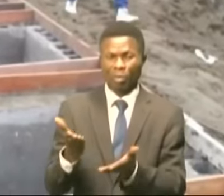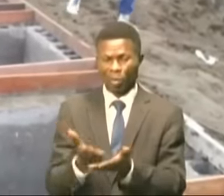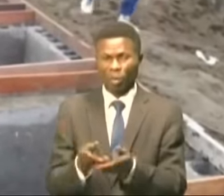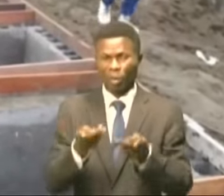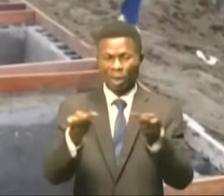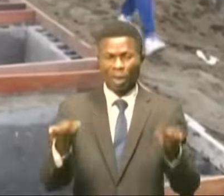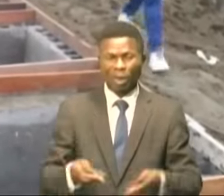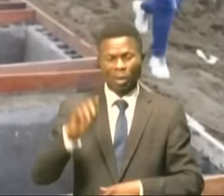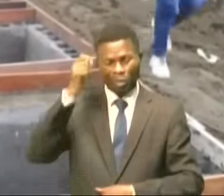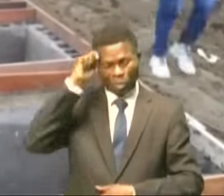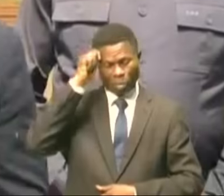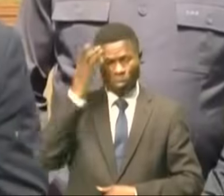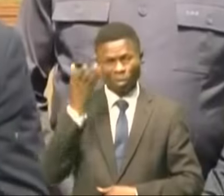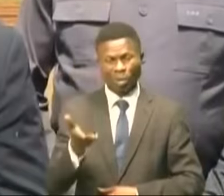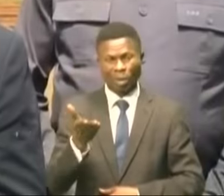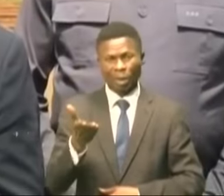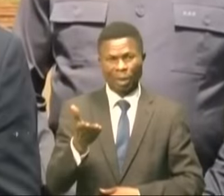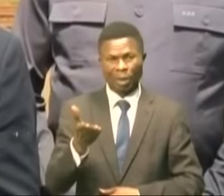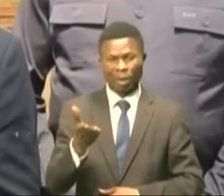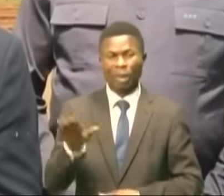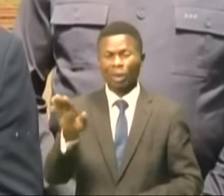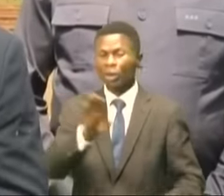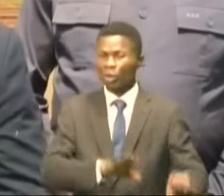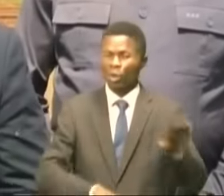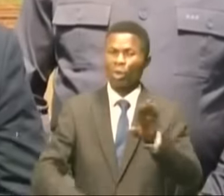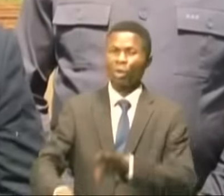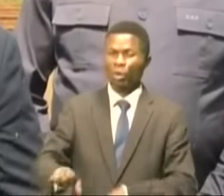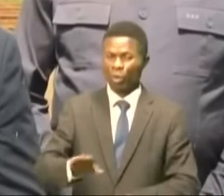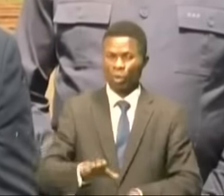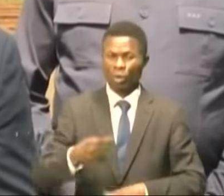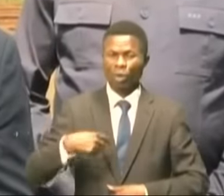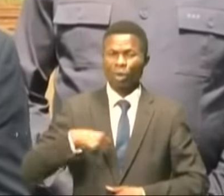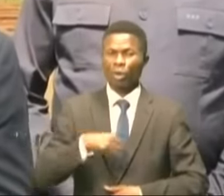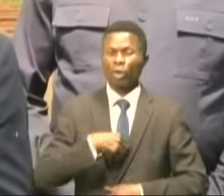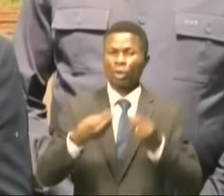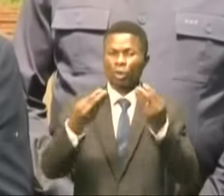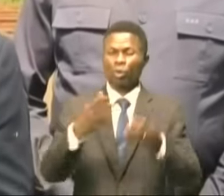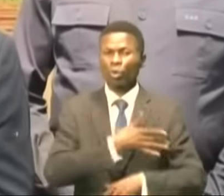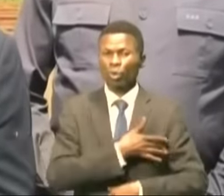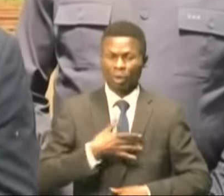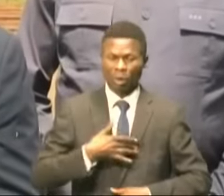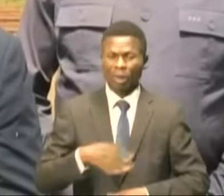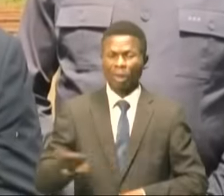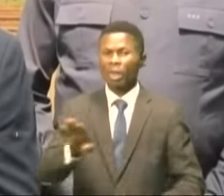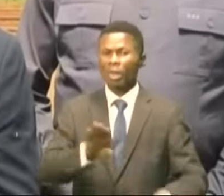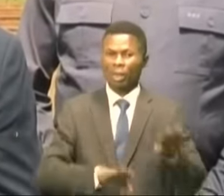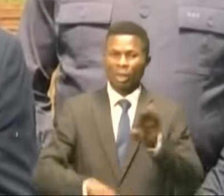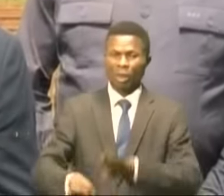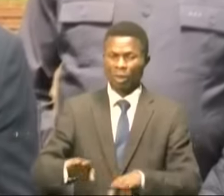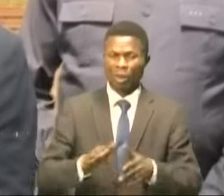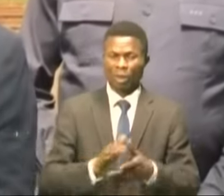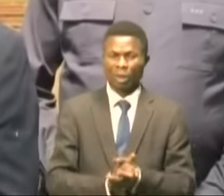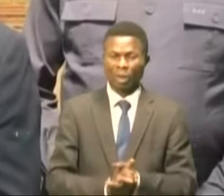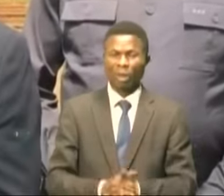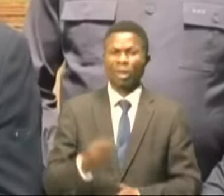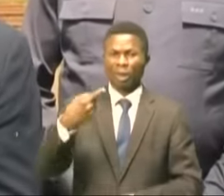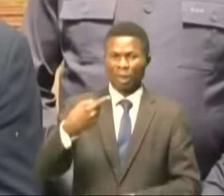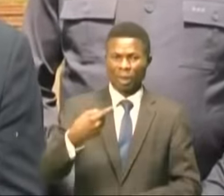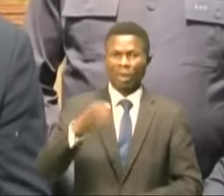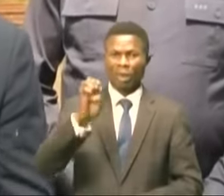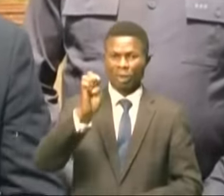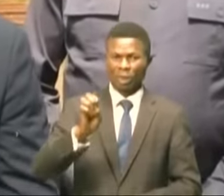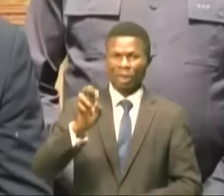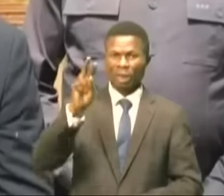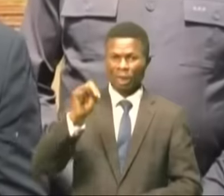sites de mémoire, il y a les cimetières que nous appellerons désormais les cimetières du Génocoste. Il y en a